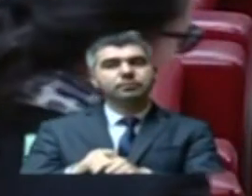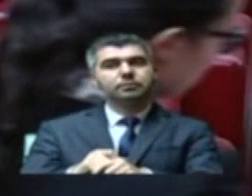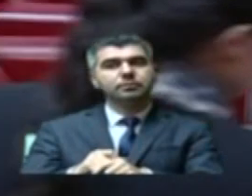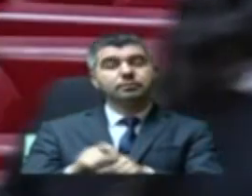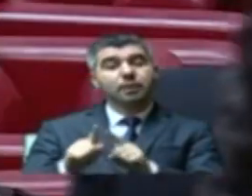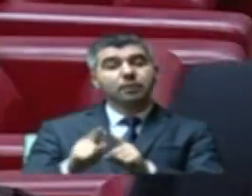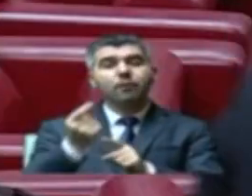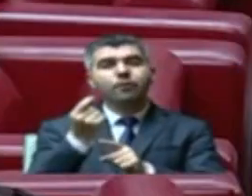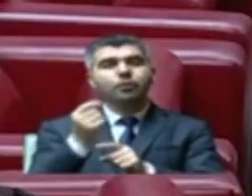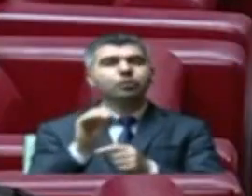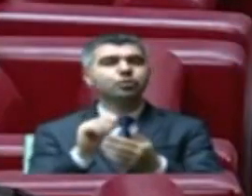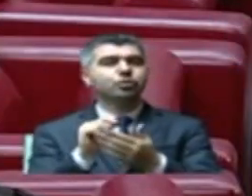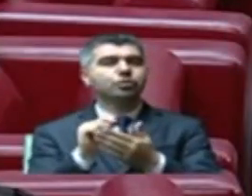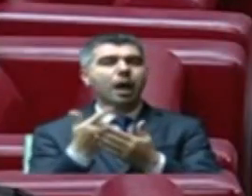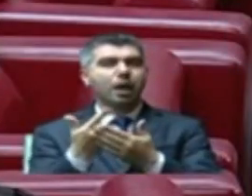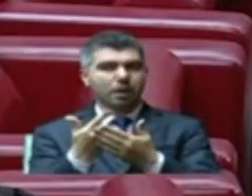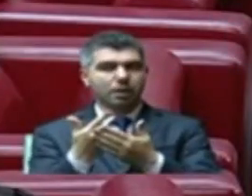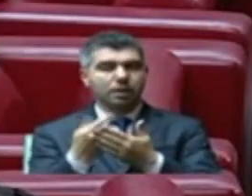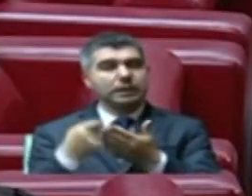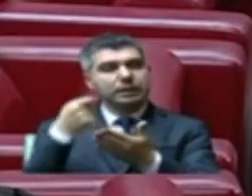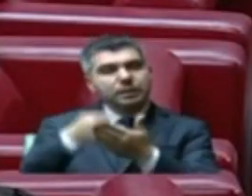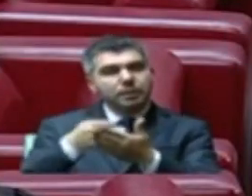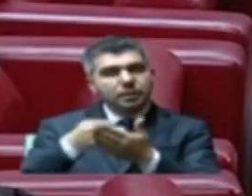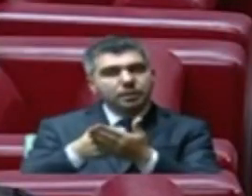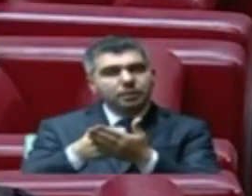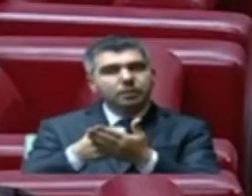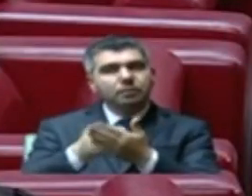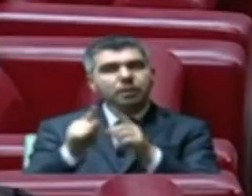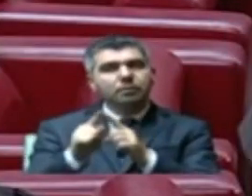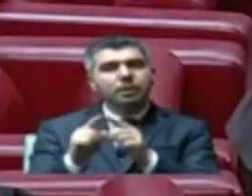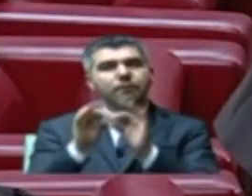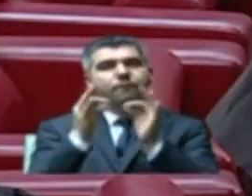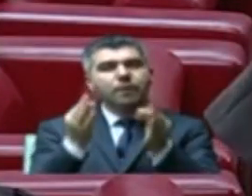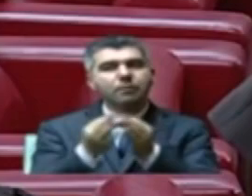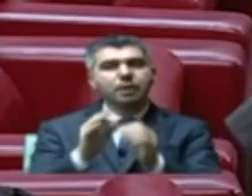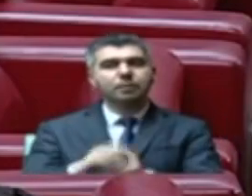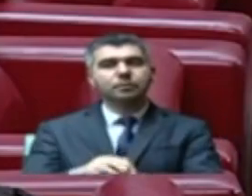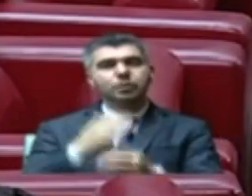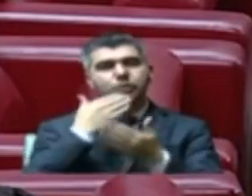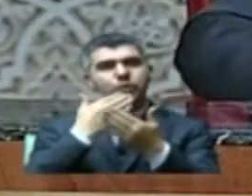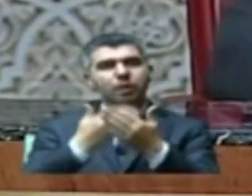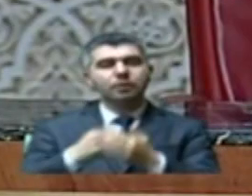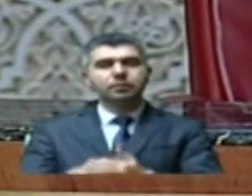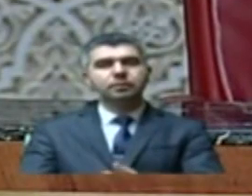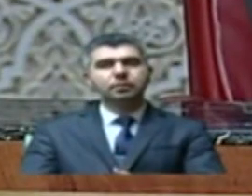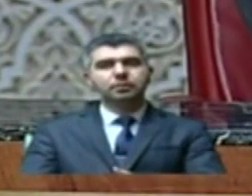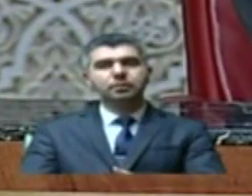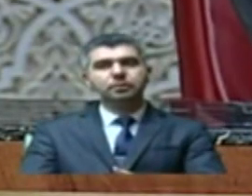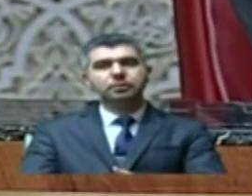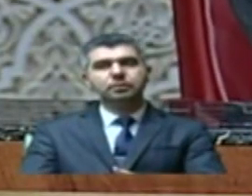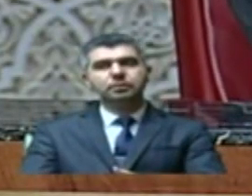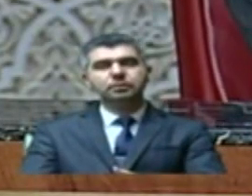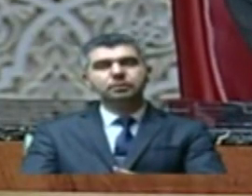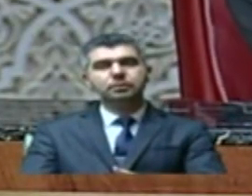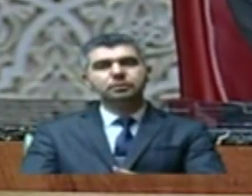بالقيمة ديال هذه المنحة ديال التعويضات العائلية. شكرا. شكرا السيد الوزير